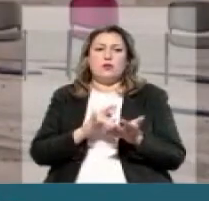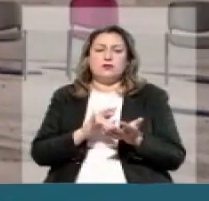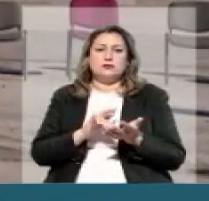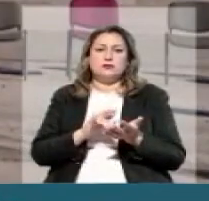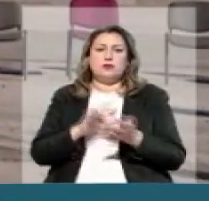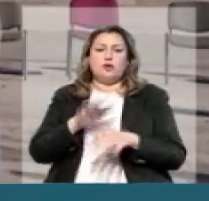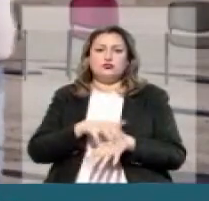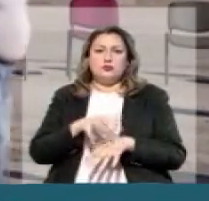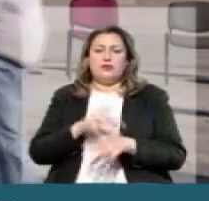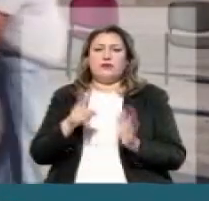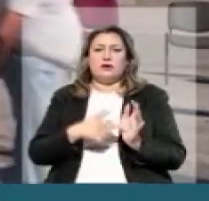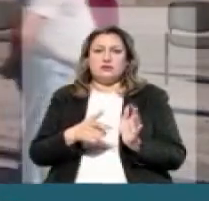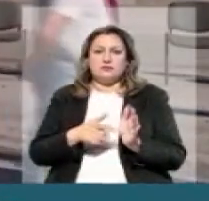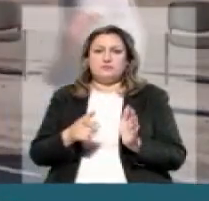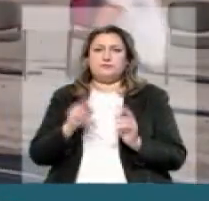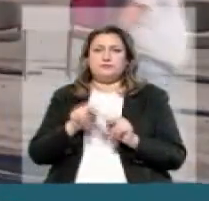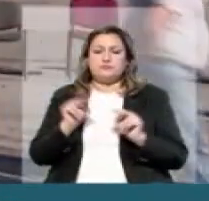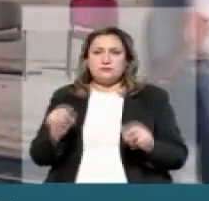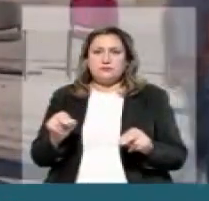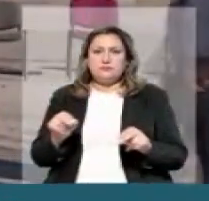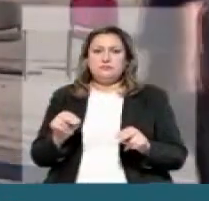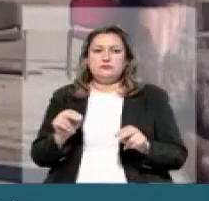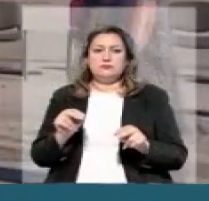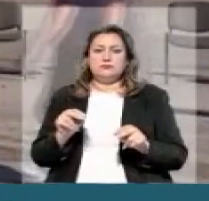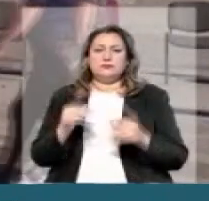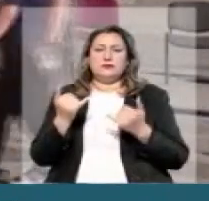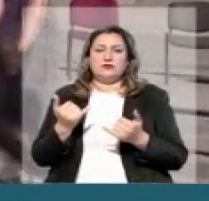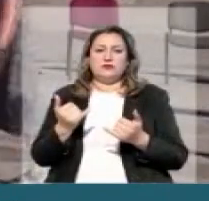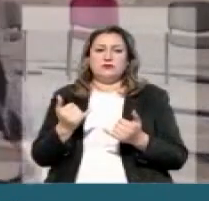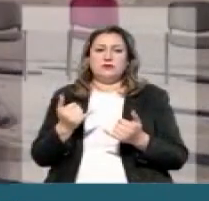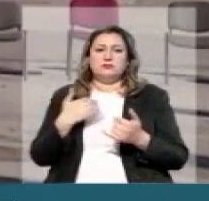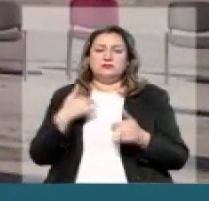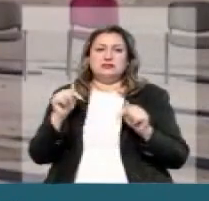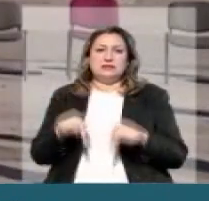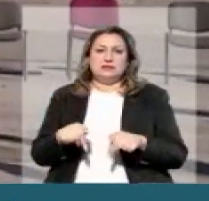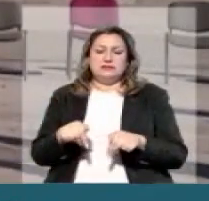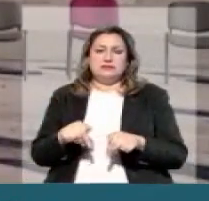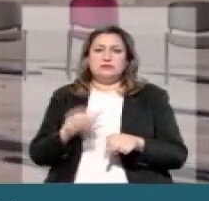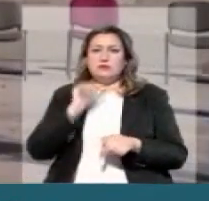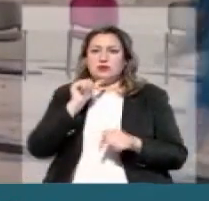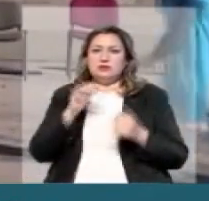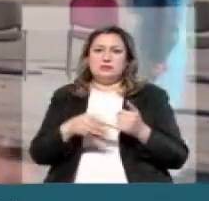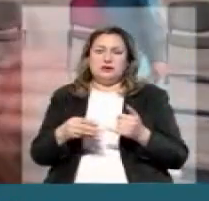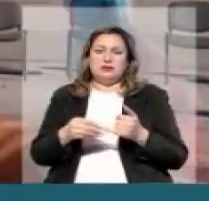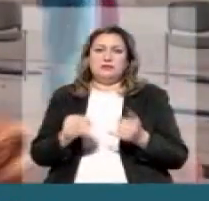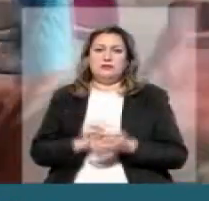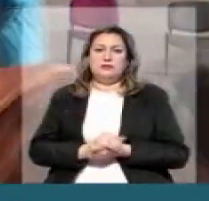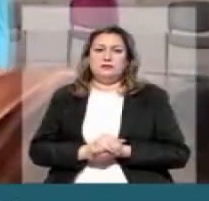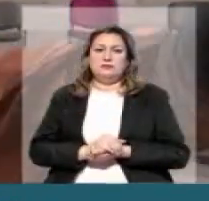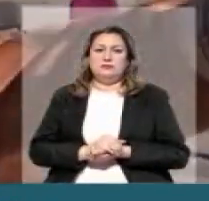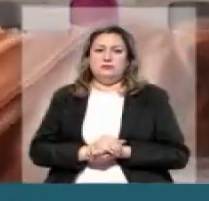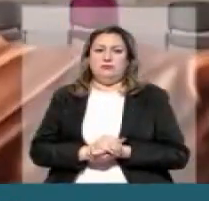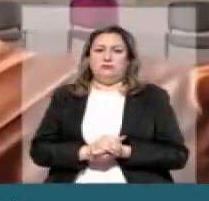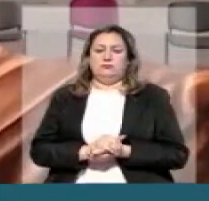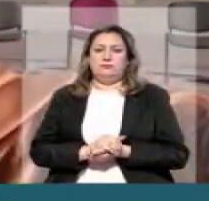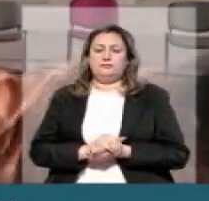жолында 20 мың шақырым жақсылықта жүріп, осы жақсылықтың бәрін қаладан